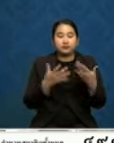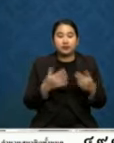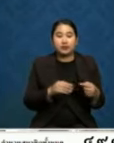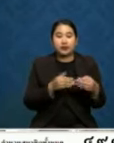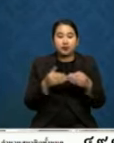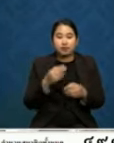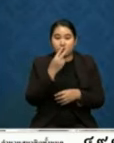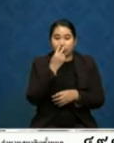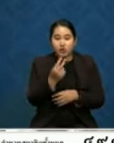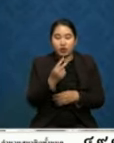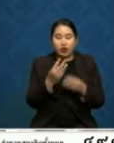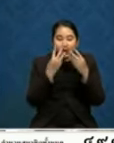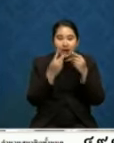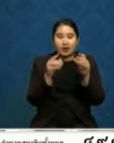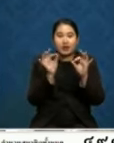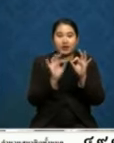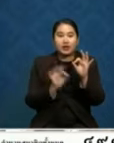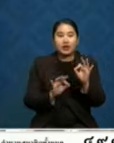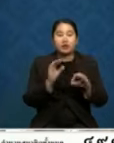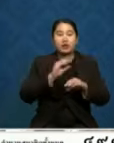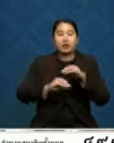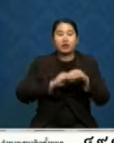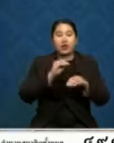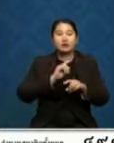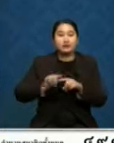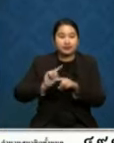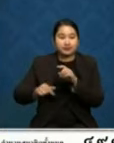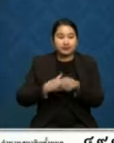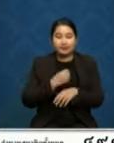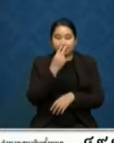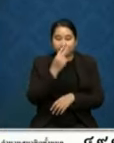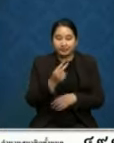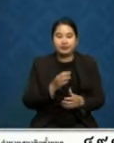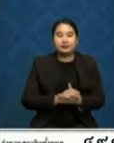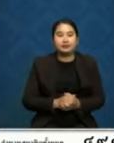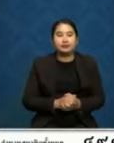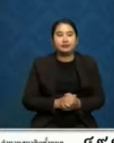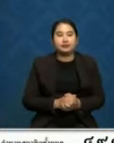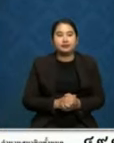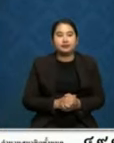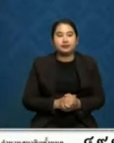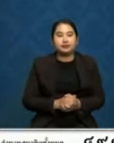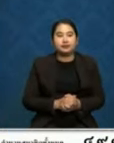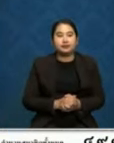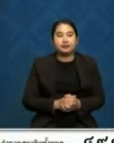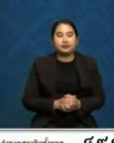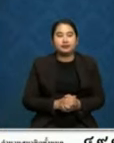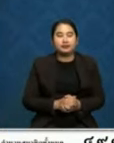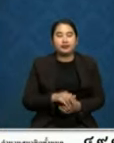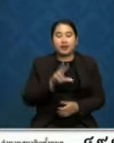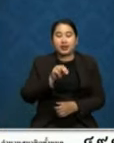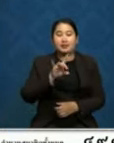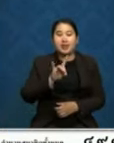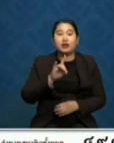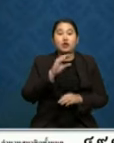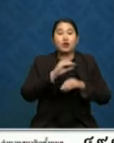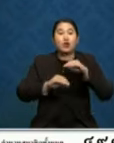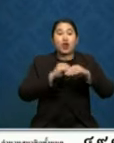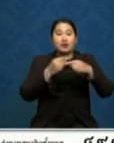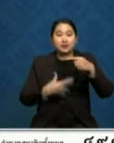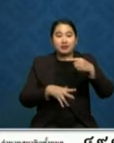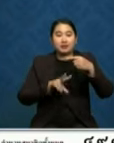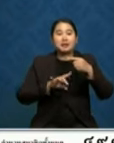าลงไปดูรายละเอียดของโครงการให้ชัดขึ้นกว่านี้อีกครับกว่า38โครงการข้างต้นนะ